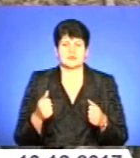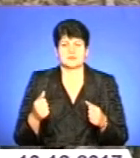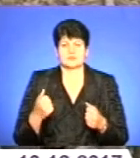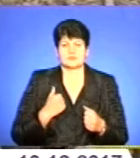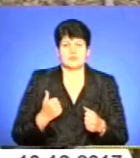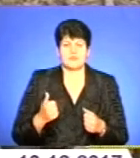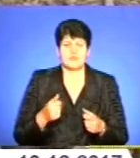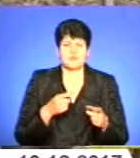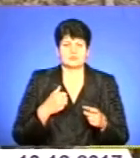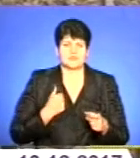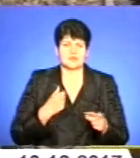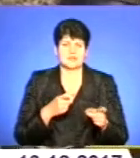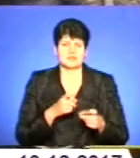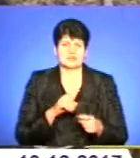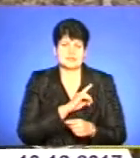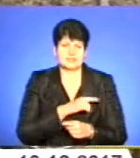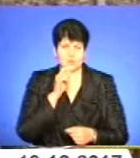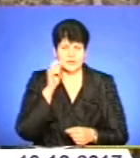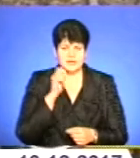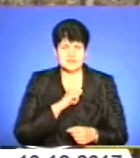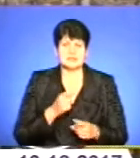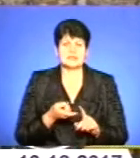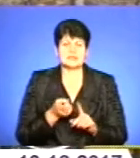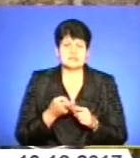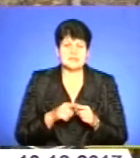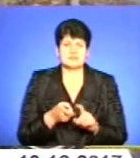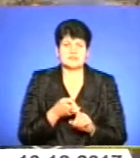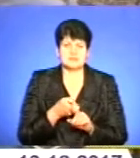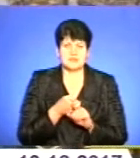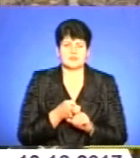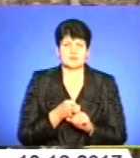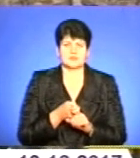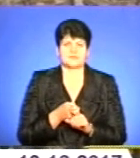командуванням Сухопутних військ Збройних сил України, присвячений